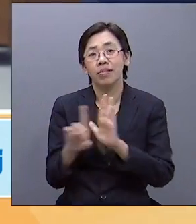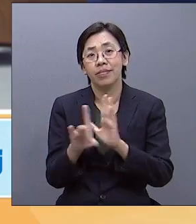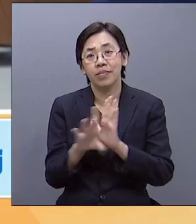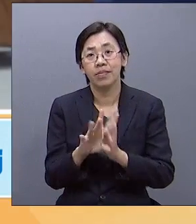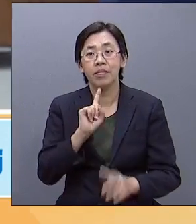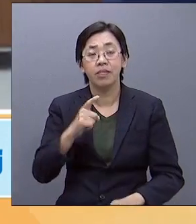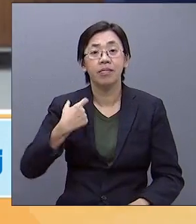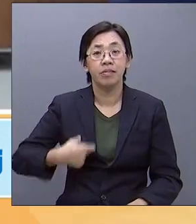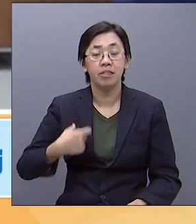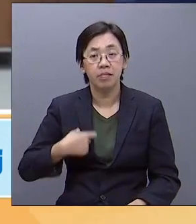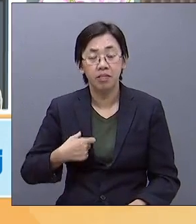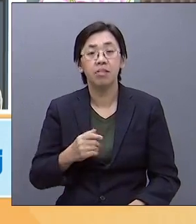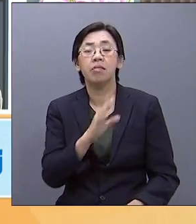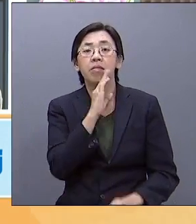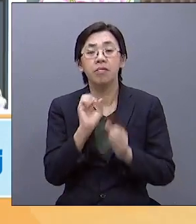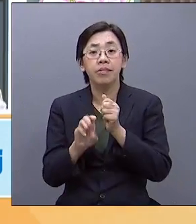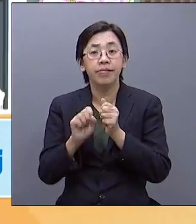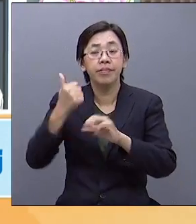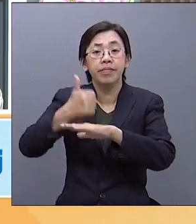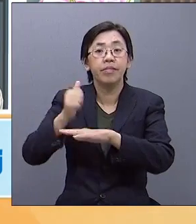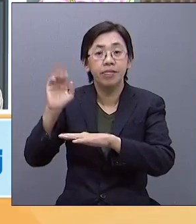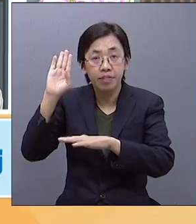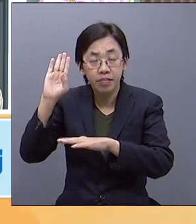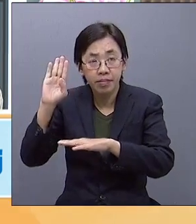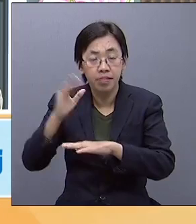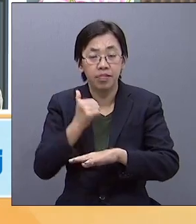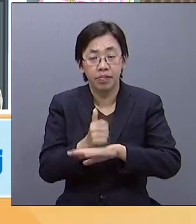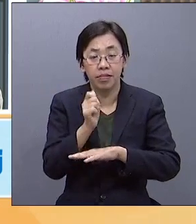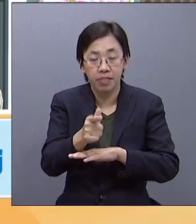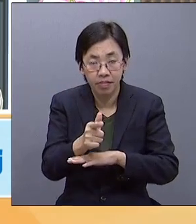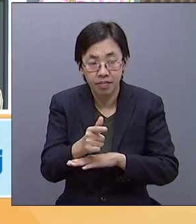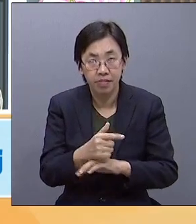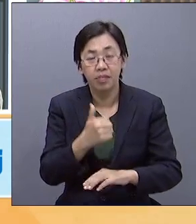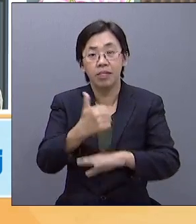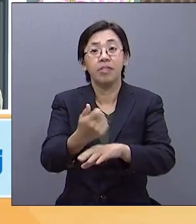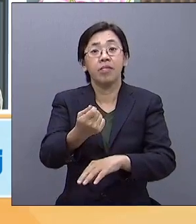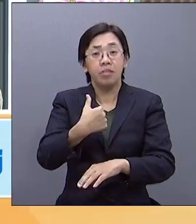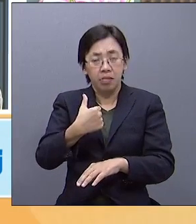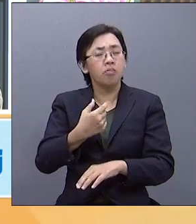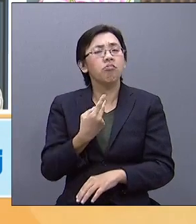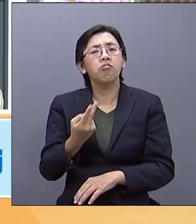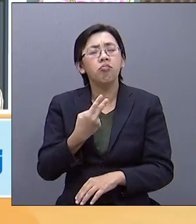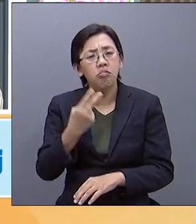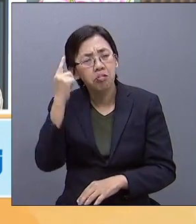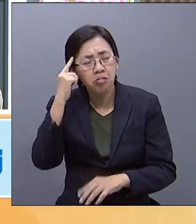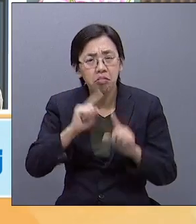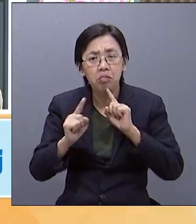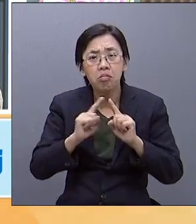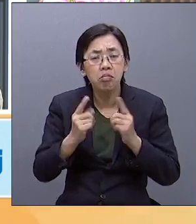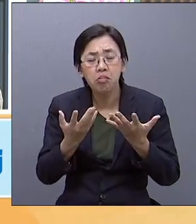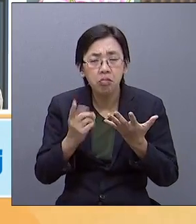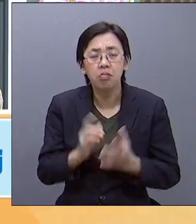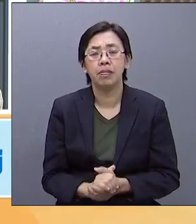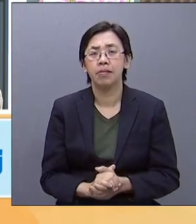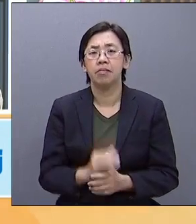รัติครับอยากให้ฝากคำแนะนำถึงนายจ้างแล้วก็ลูกจ้างด้วยสำหรับการทำงานที่ถูกต้องและจะได้ไม่ผิดใจกันในกรณีของ